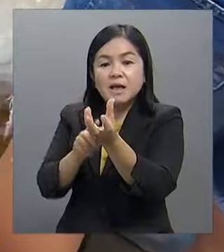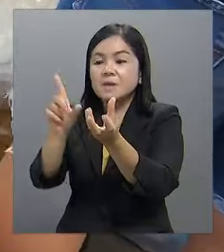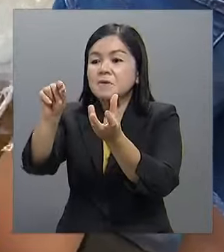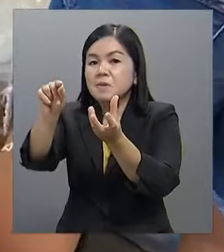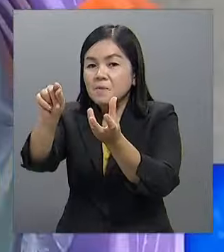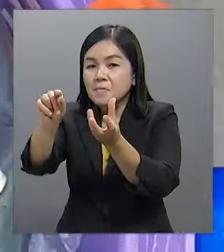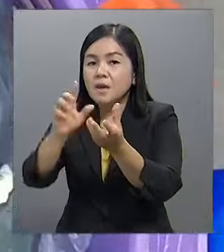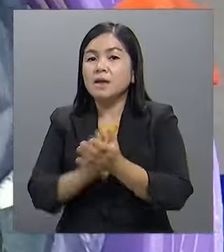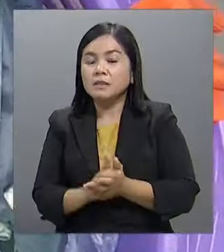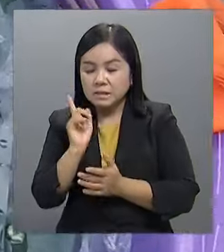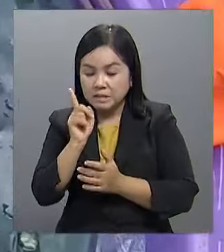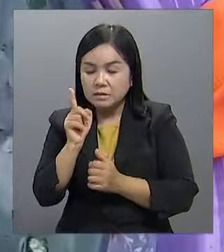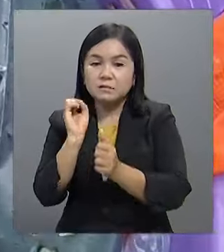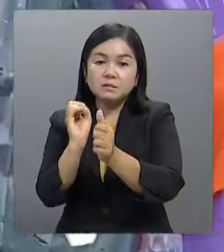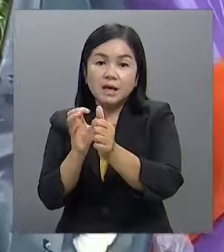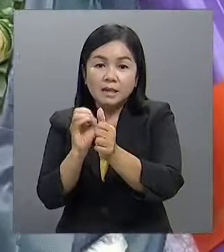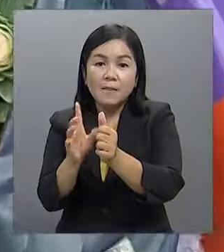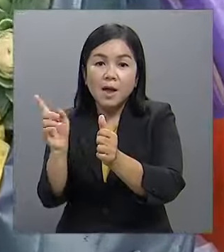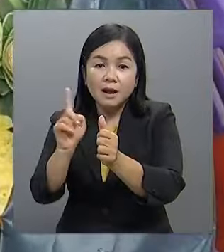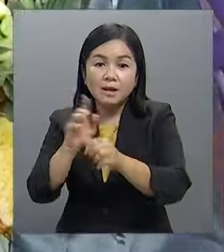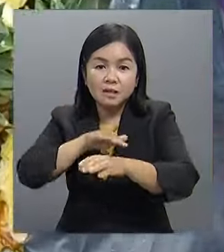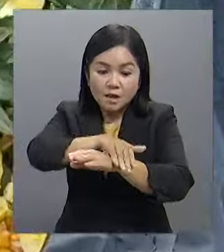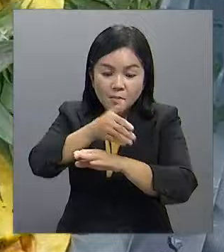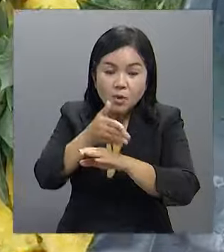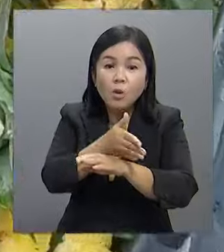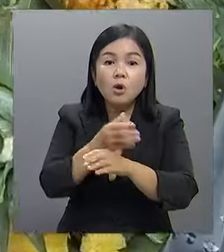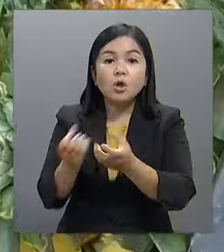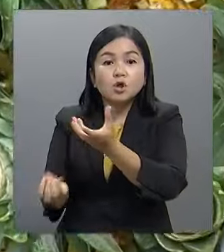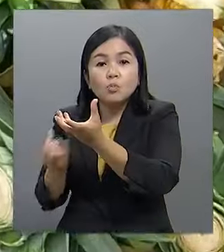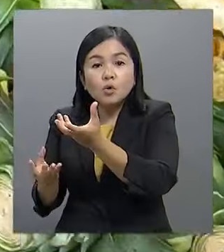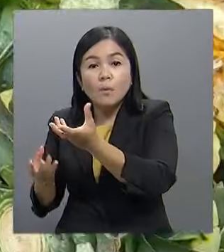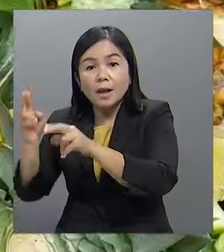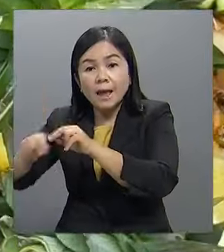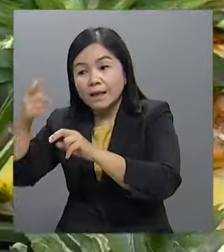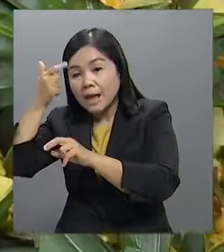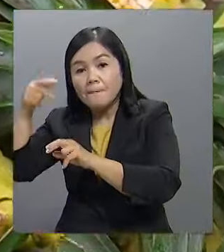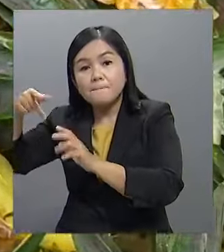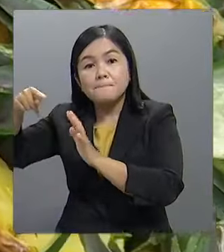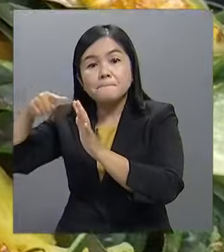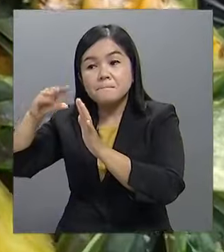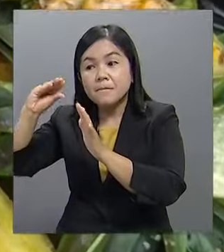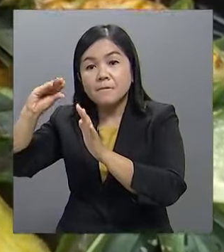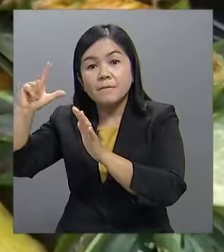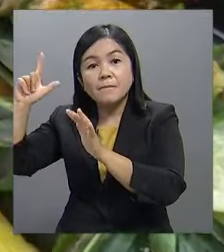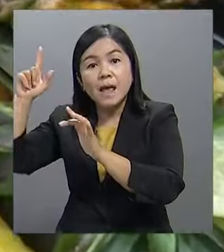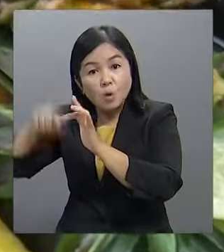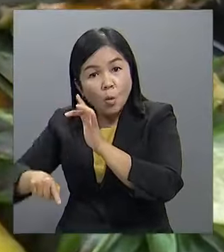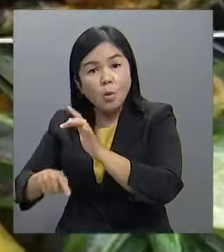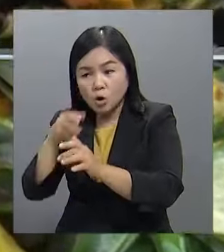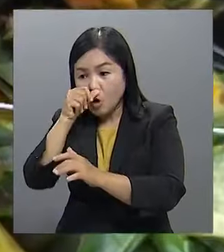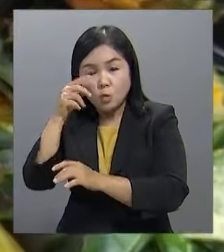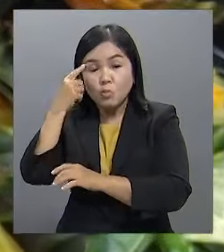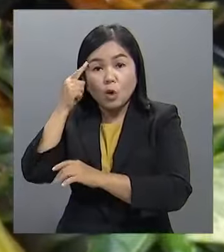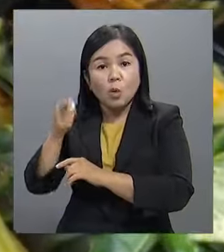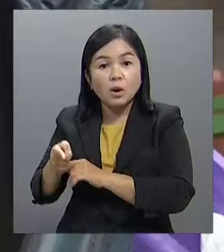ำนะคุณผู้ชมเอาสับปะรดไปใส่ในพะโล้ เหรอ คุณลองดูตอนแรกผมก็ไม่คิดแต่ว่าพอดีที่บ้านผมท